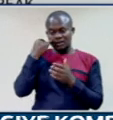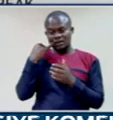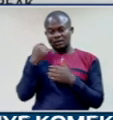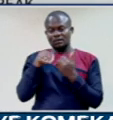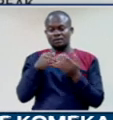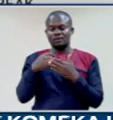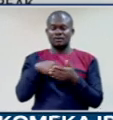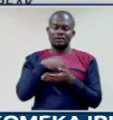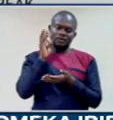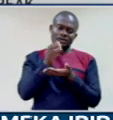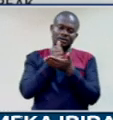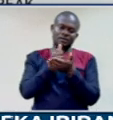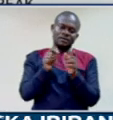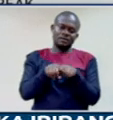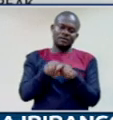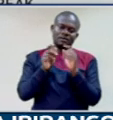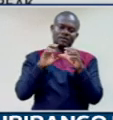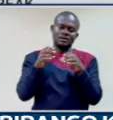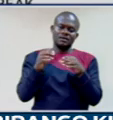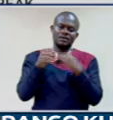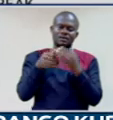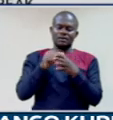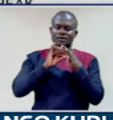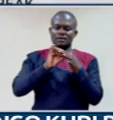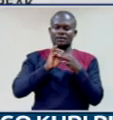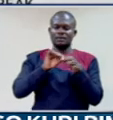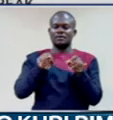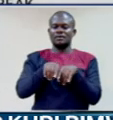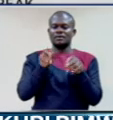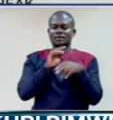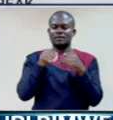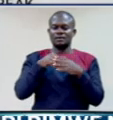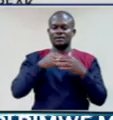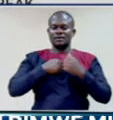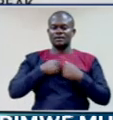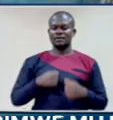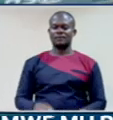turamufasha nka community, turafatanya nk'uko bisanzwe mu Banyarwanda.